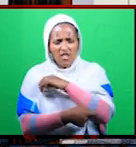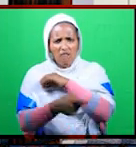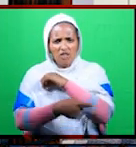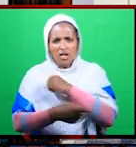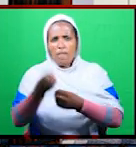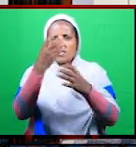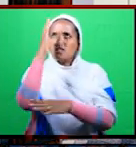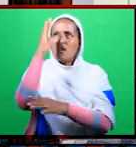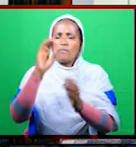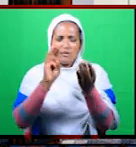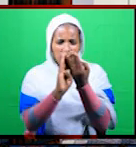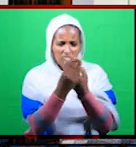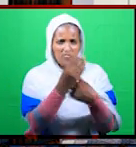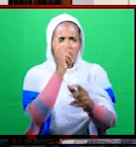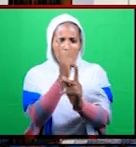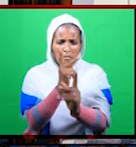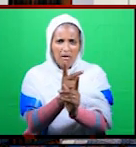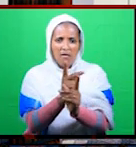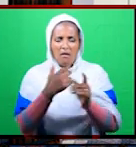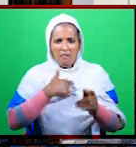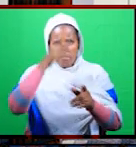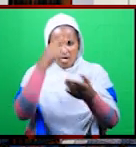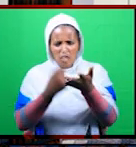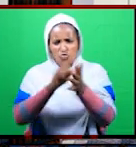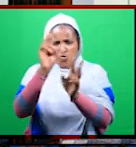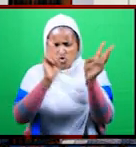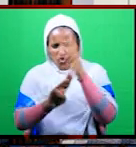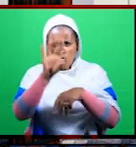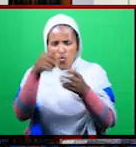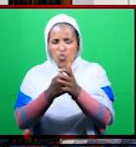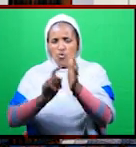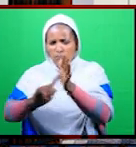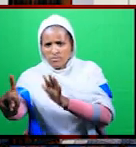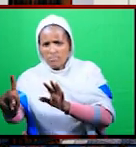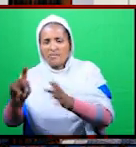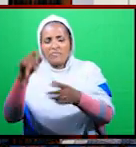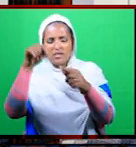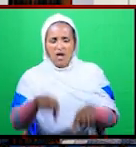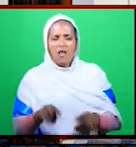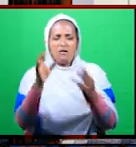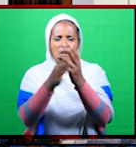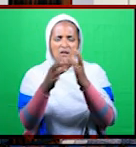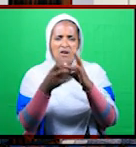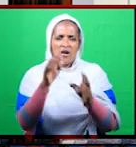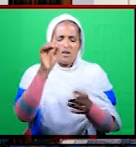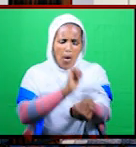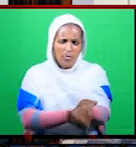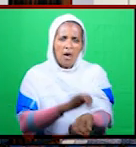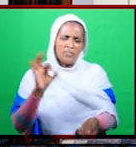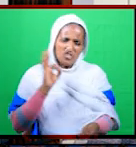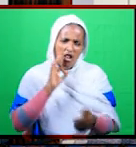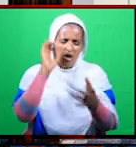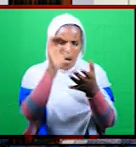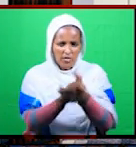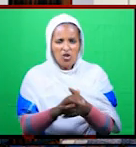ነገሮች የእግዚአብሔር ጥበቃ እየታየ ከዛ ነገር ሁሉ አመልጠው ይኸው ዛሬ ስዳራቸው የአብርሃምና